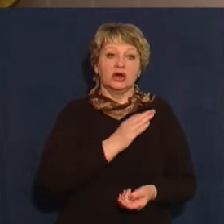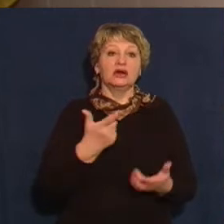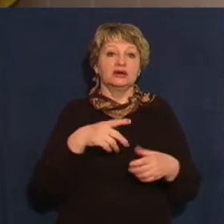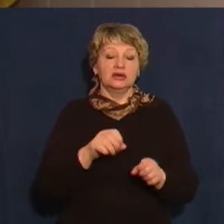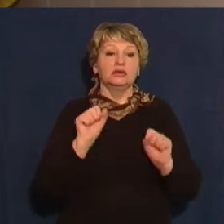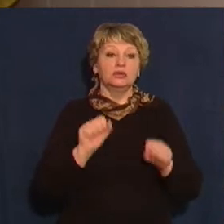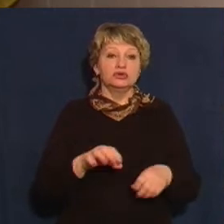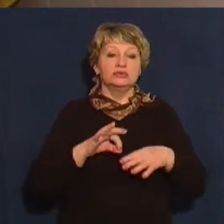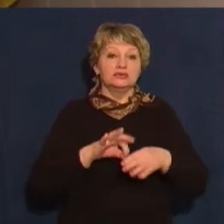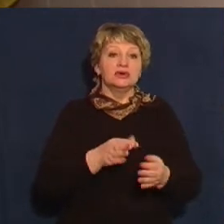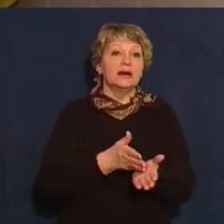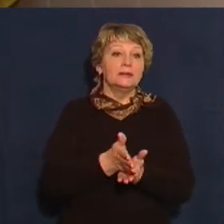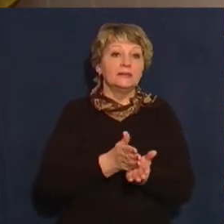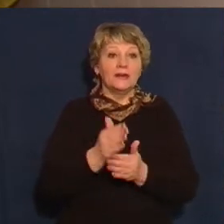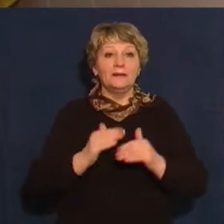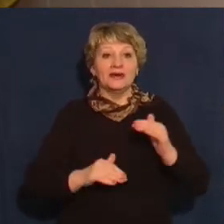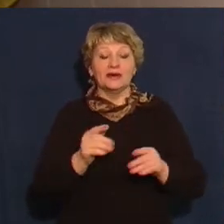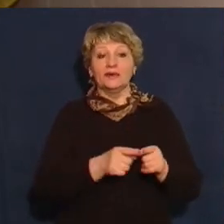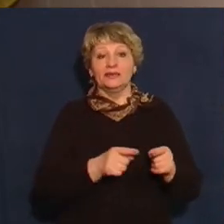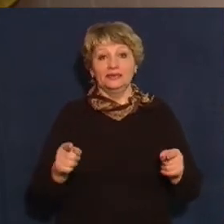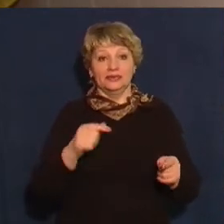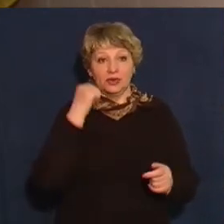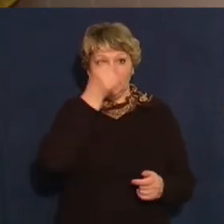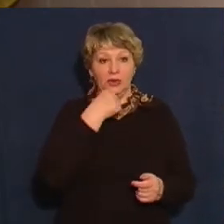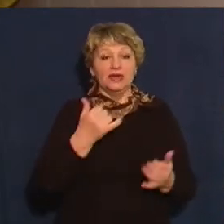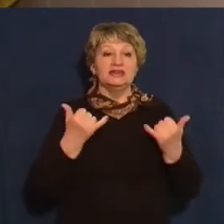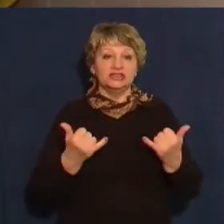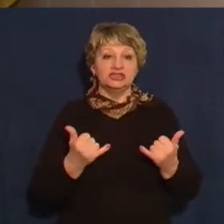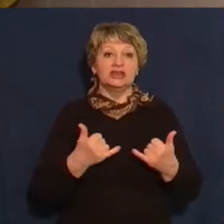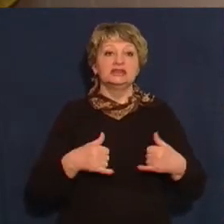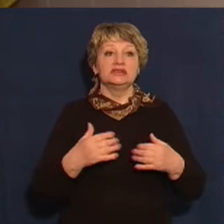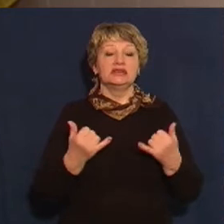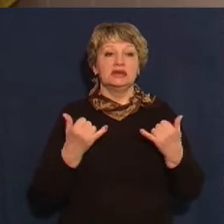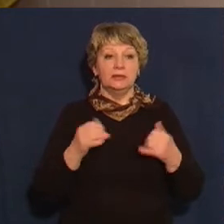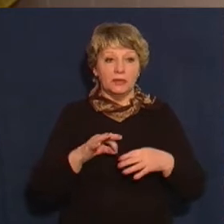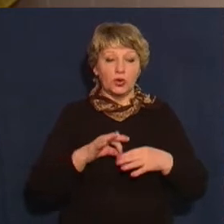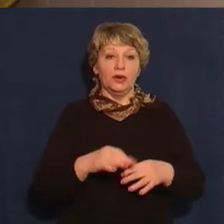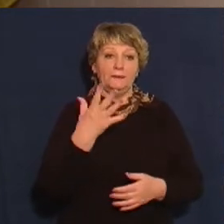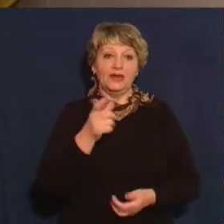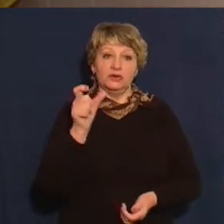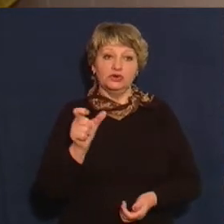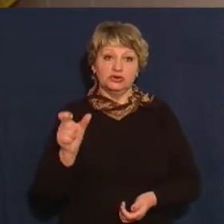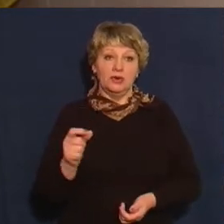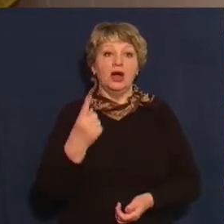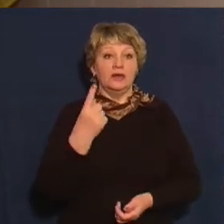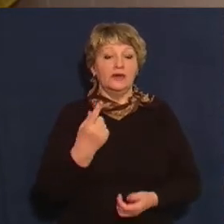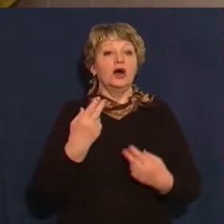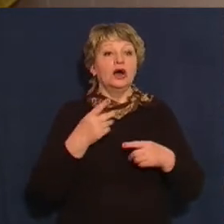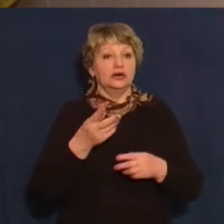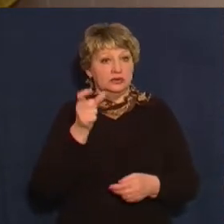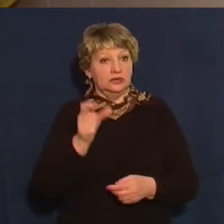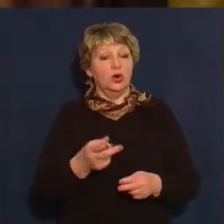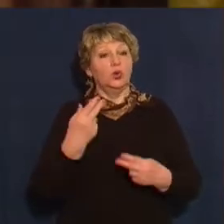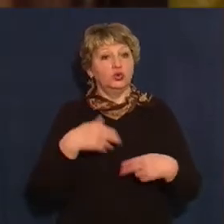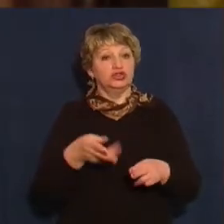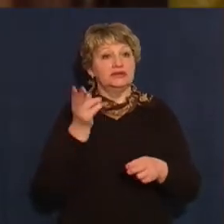особа проходить таке стажування протягом року. На даний момент у нас проходить таке стажування 5 осіб, одна особа вже завершила це стажування і чекає